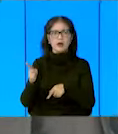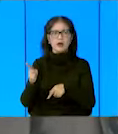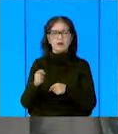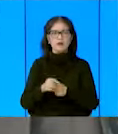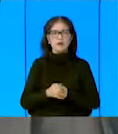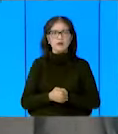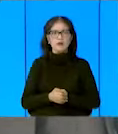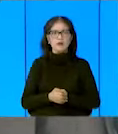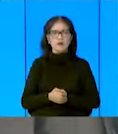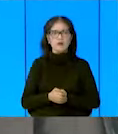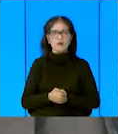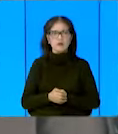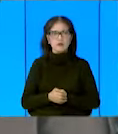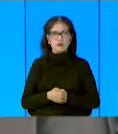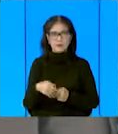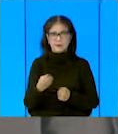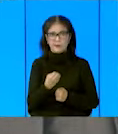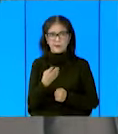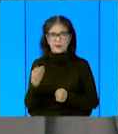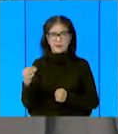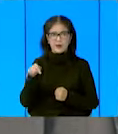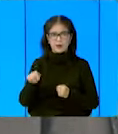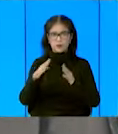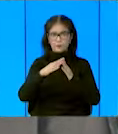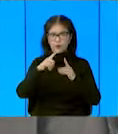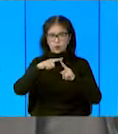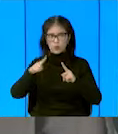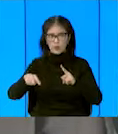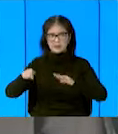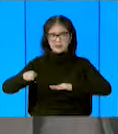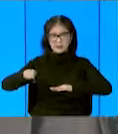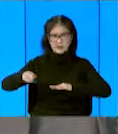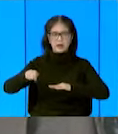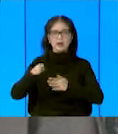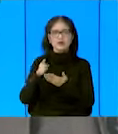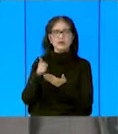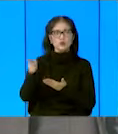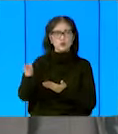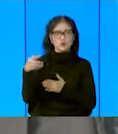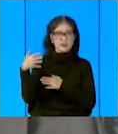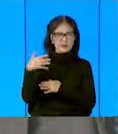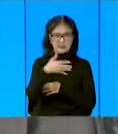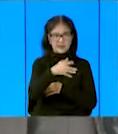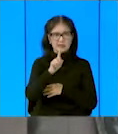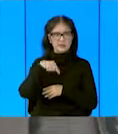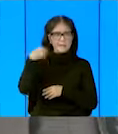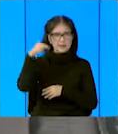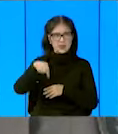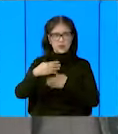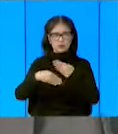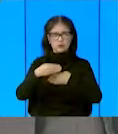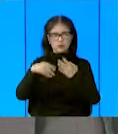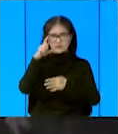personil ya Bang? 20 personil. Dari teman-teman Kejaksaan juga tadi sekitar 15 personil. Sampai detik ini masih melakukan pencarian di